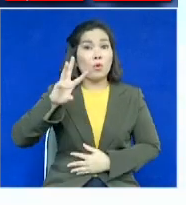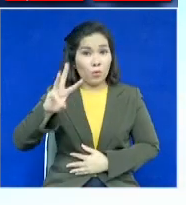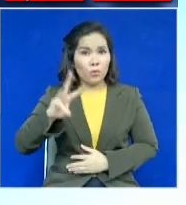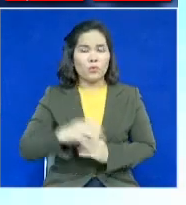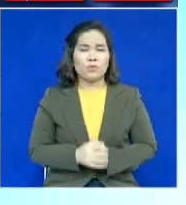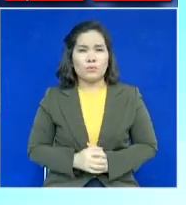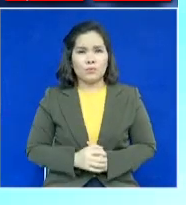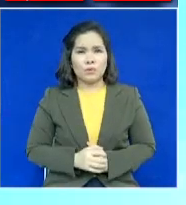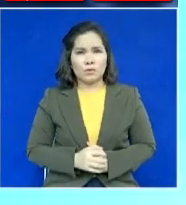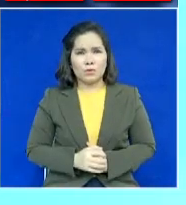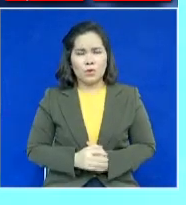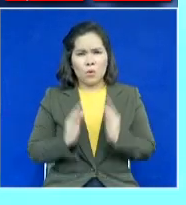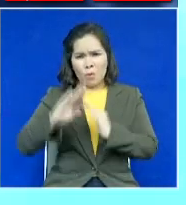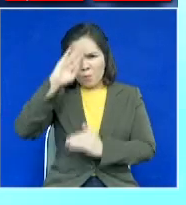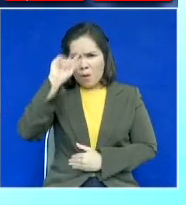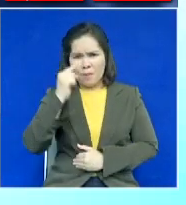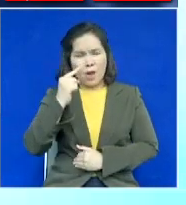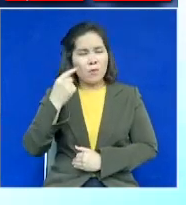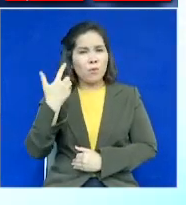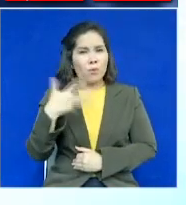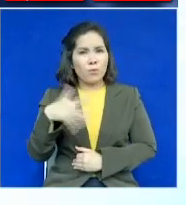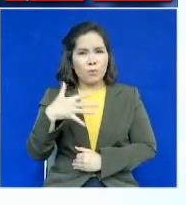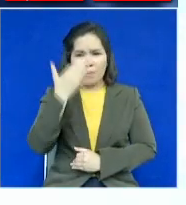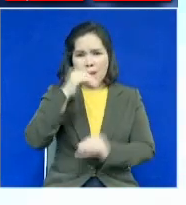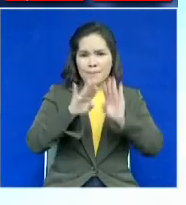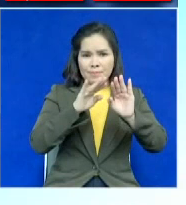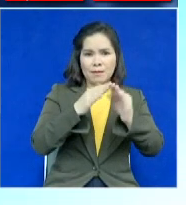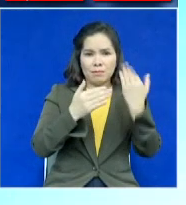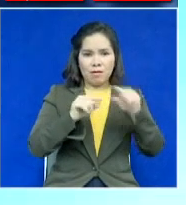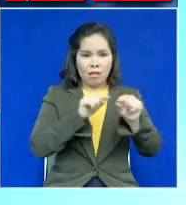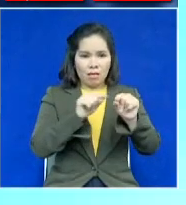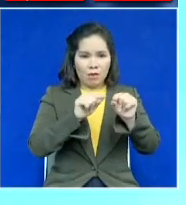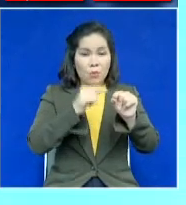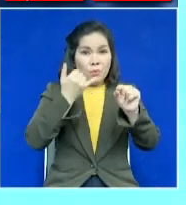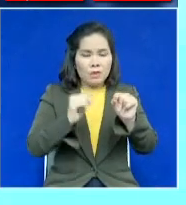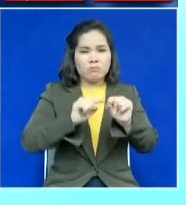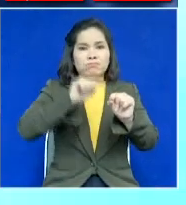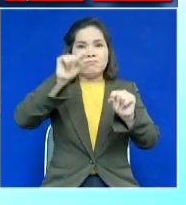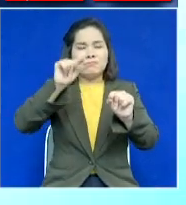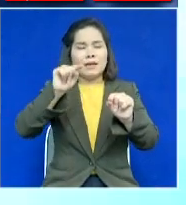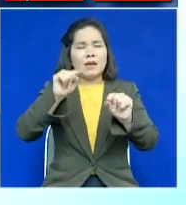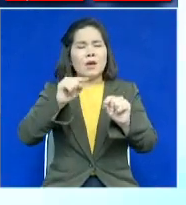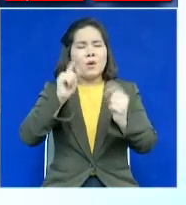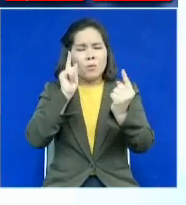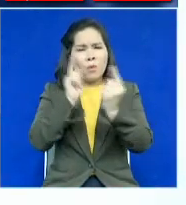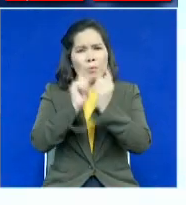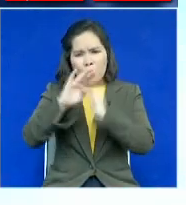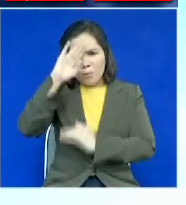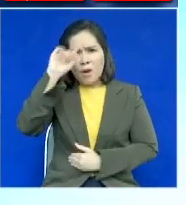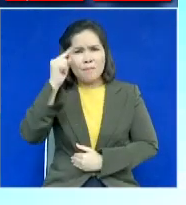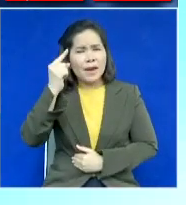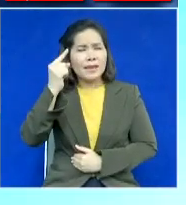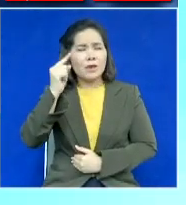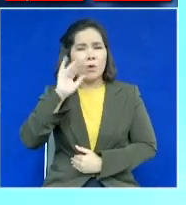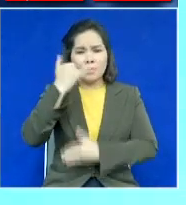ก็ถือเป็นจำนวนผู้ป่วยรายใหม่ที่ค่อนข้างมากนะคะเมื่อเทียบกับก่อนหน้านี้ที่ผ่านมาโดยส่วนใหญ่ค่ะจำนวนผู้ป่วยรายใหม่ที่มีการรายง